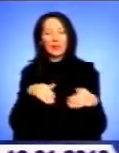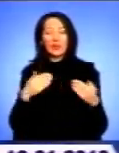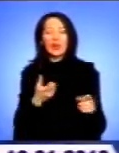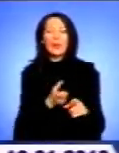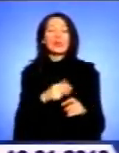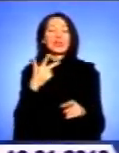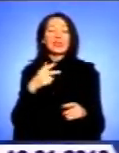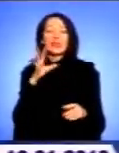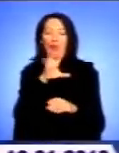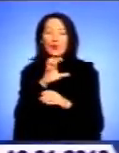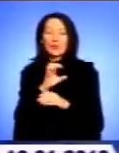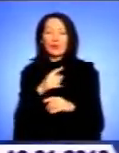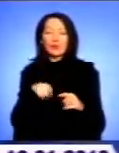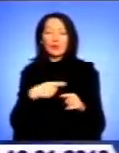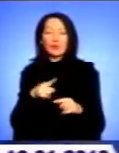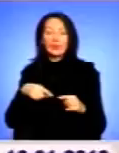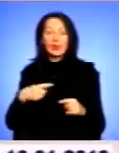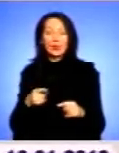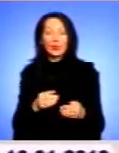фотознімків. Про це у наступному сюжеті.